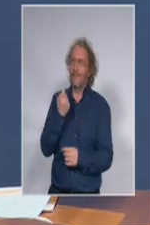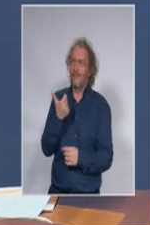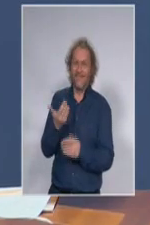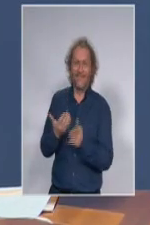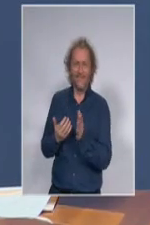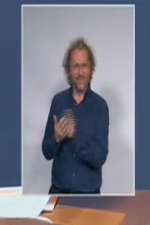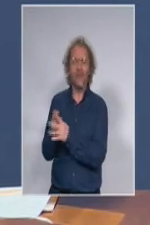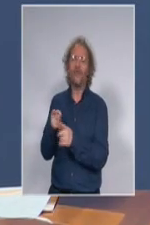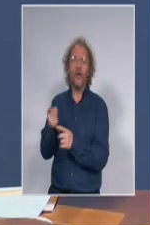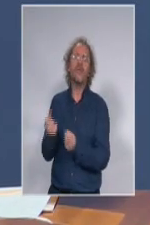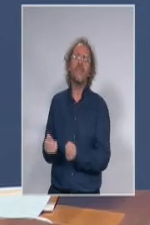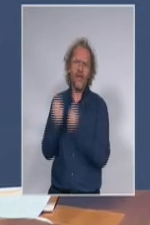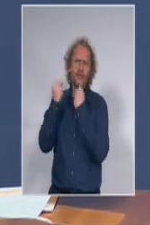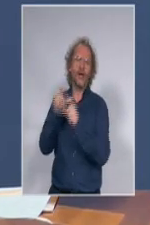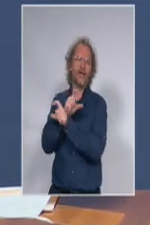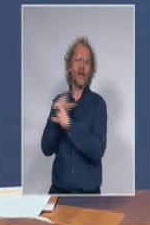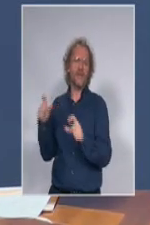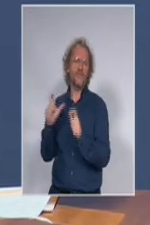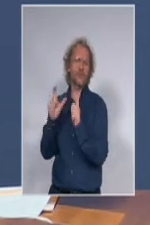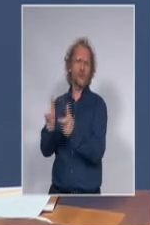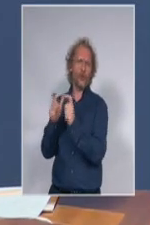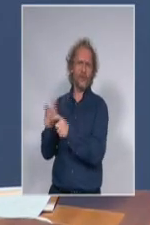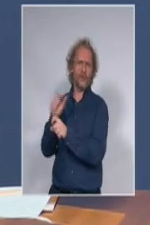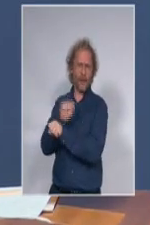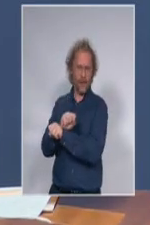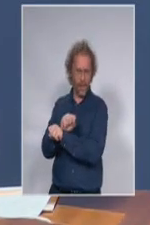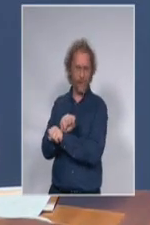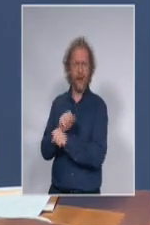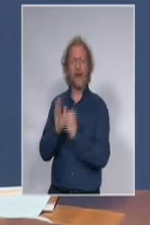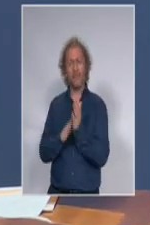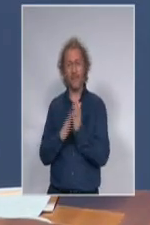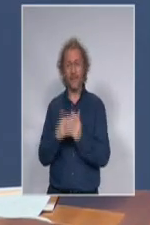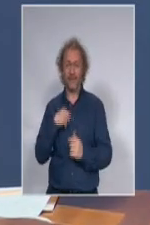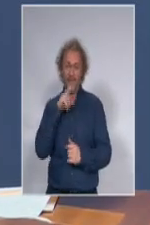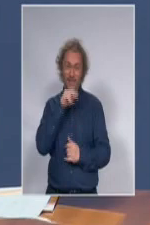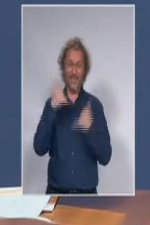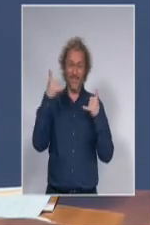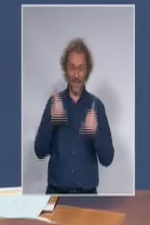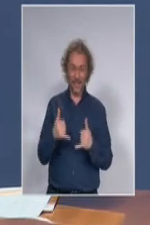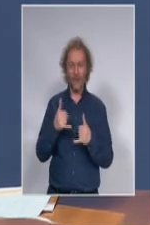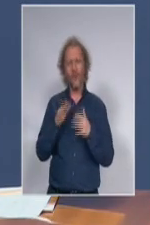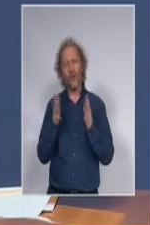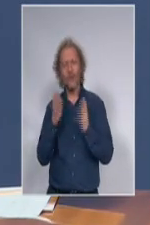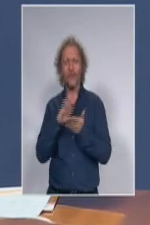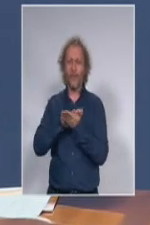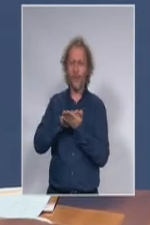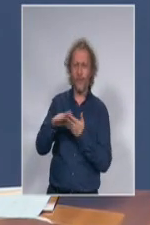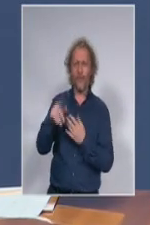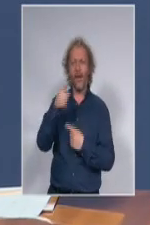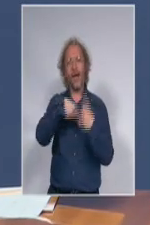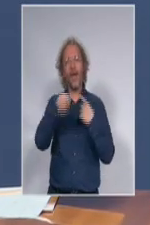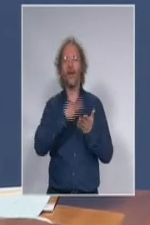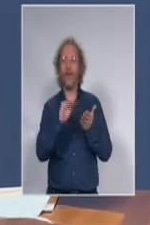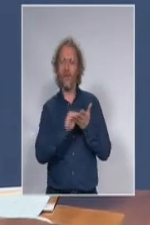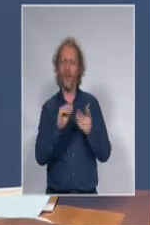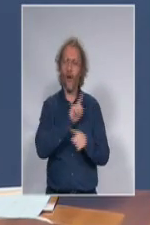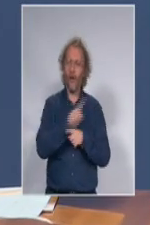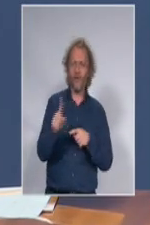Pošto ja znam kako to deo novinara sastavi istog sekunda. Ono što je važno da pohvalim